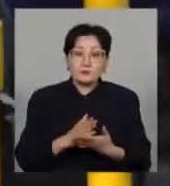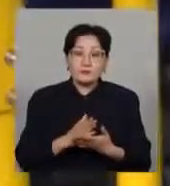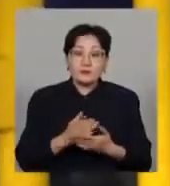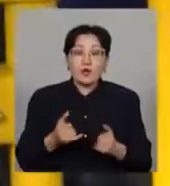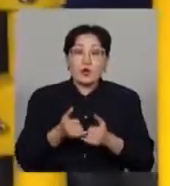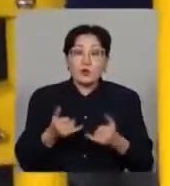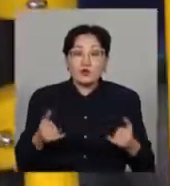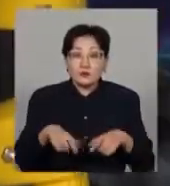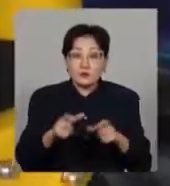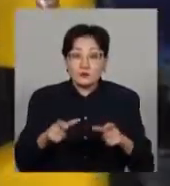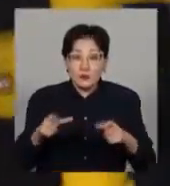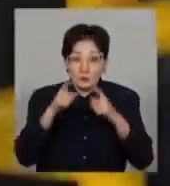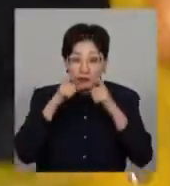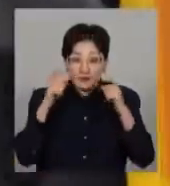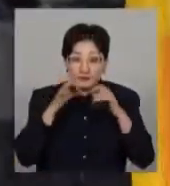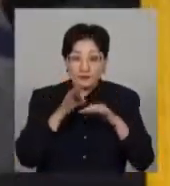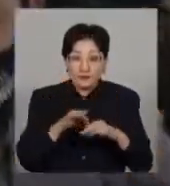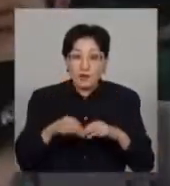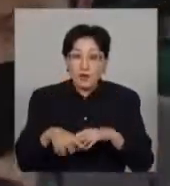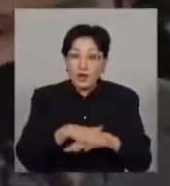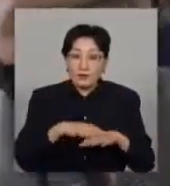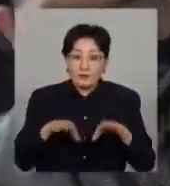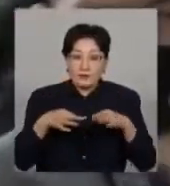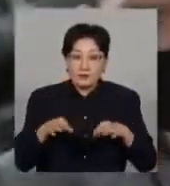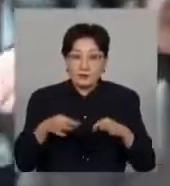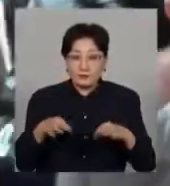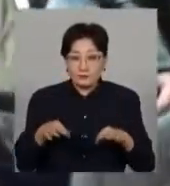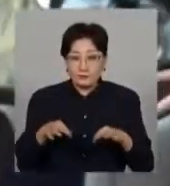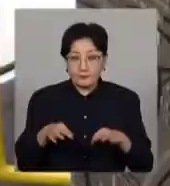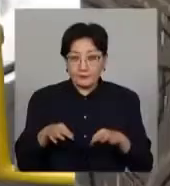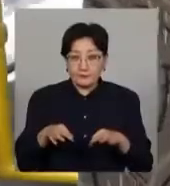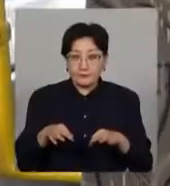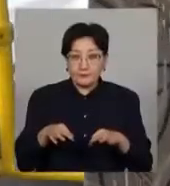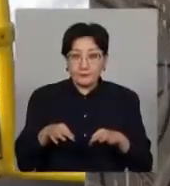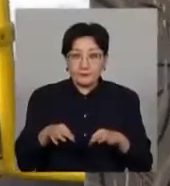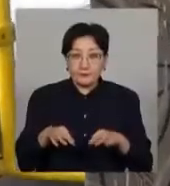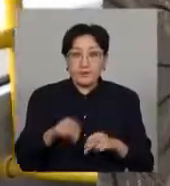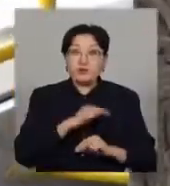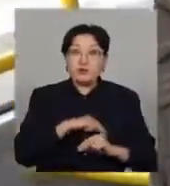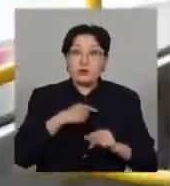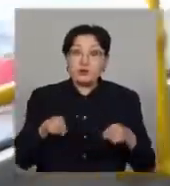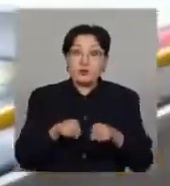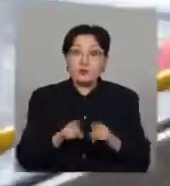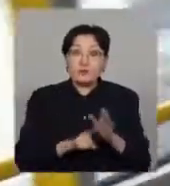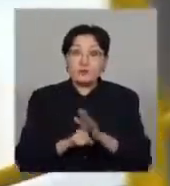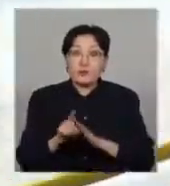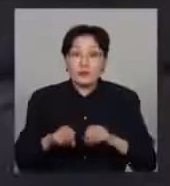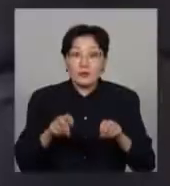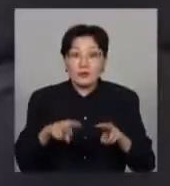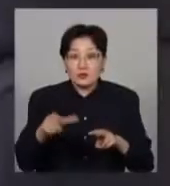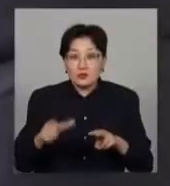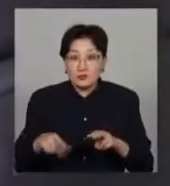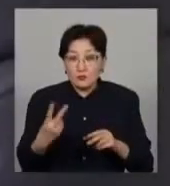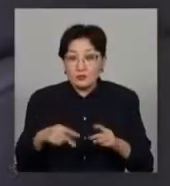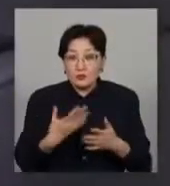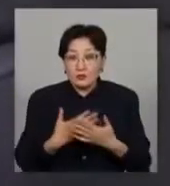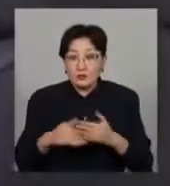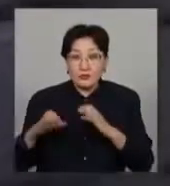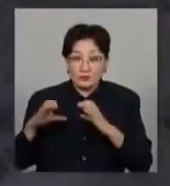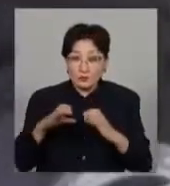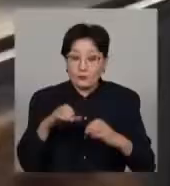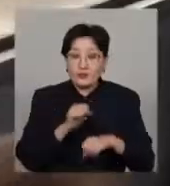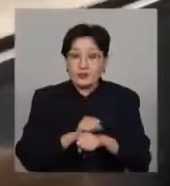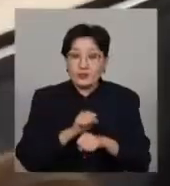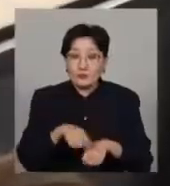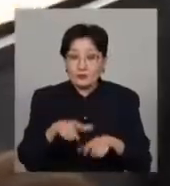Уважаемые пассажиры, маска одеваем в общественном транспорте. Жұмысын дәл осылай бастаған мамандар 20-ға жуы автобусты